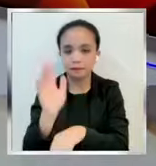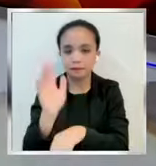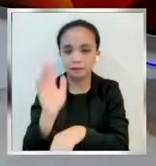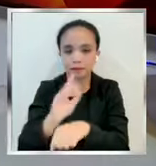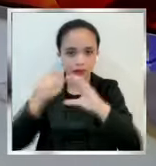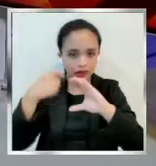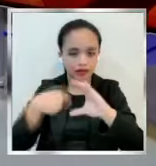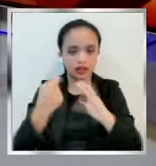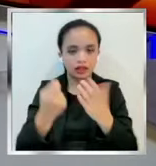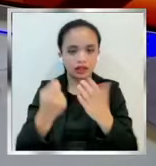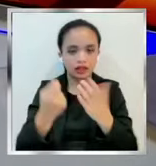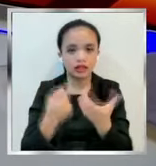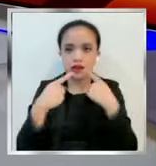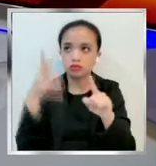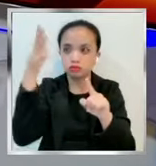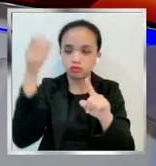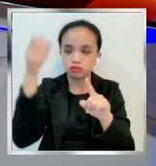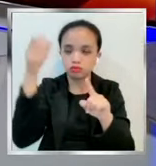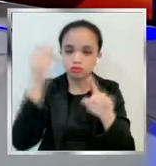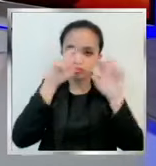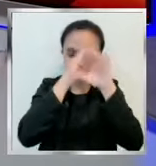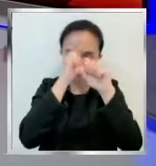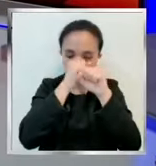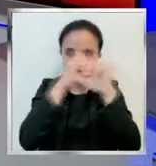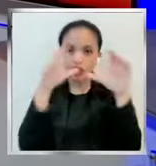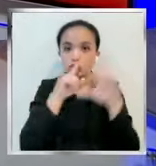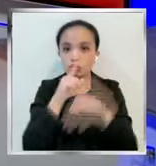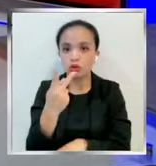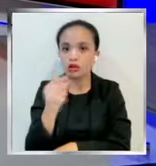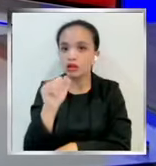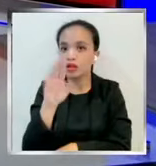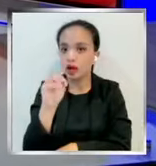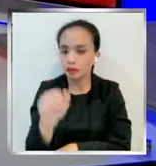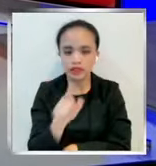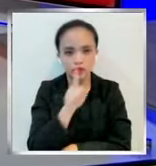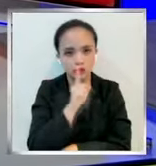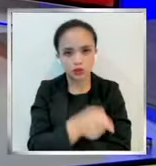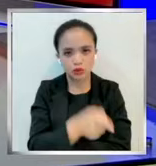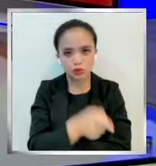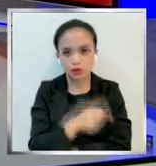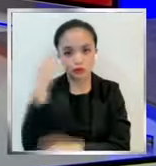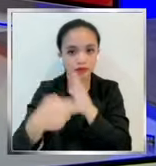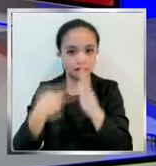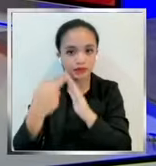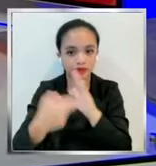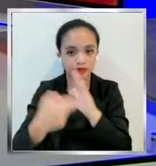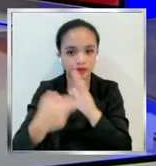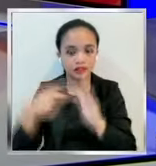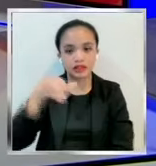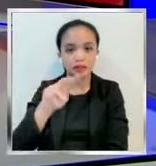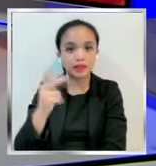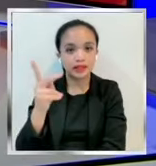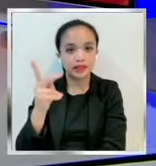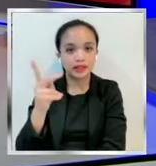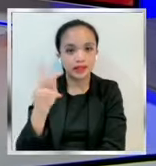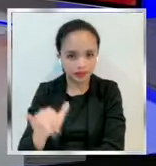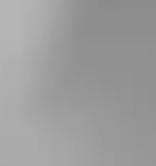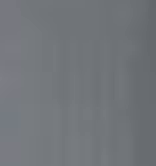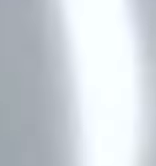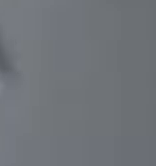Ngayong karma is real na para sa character ni Moira Tanyag played by Pinky Amador. Yan ang chika ni